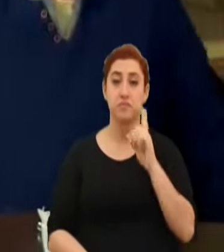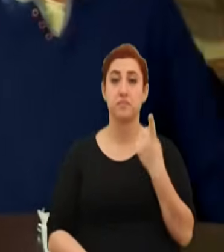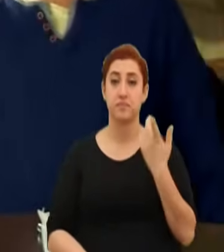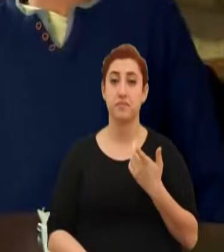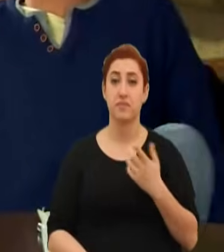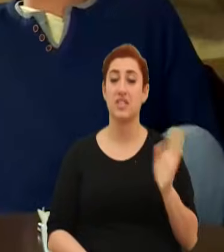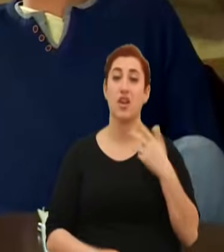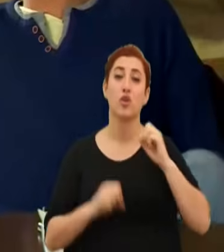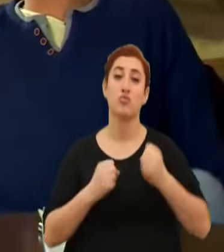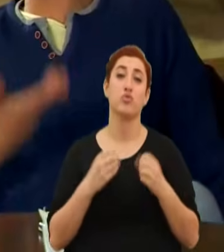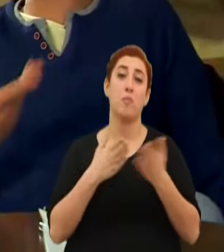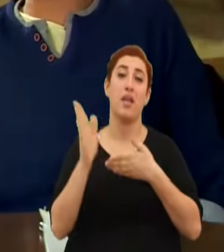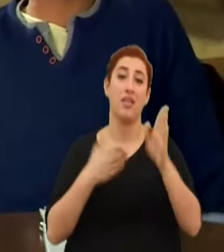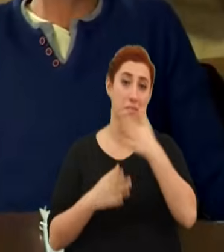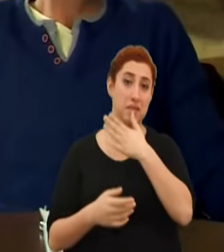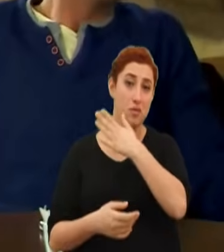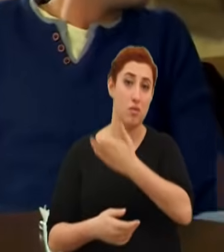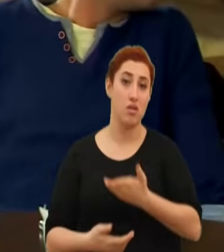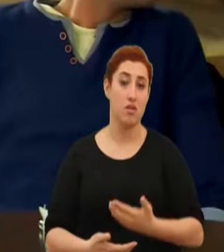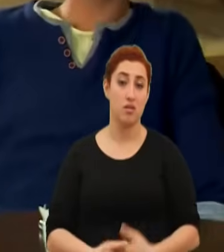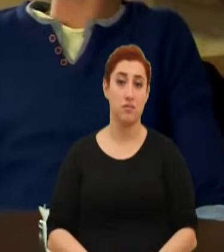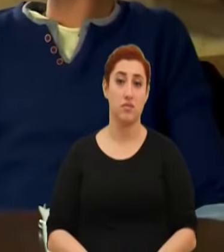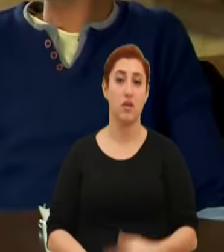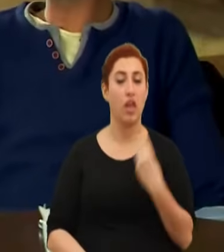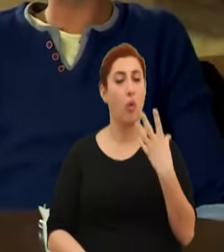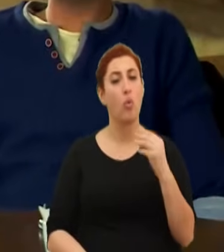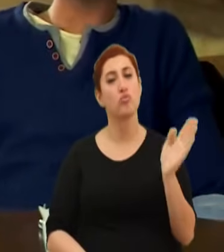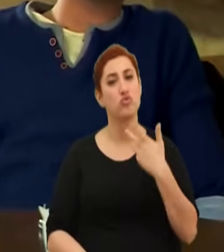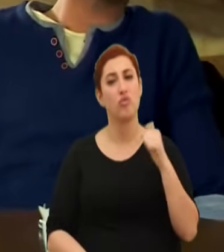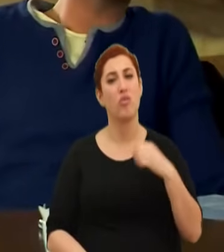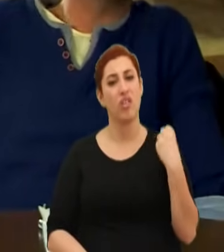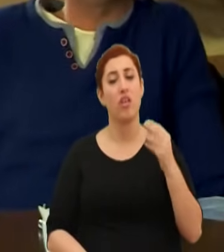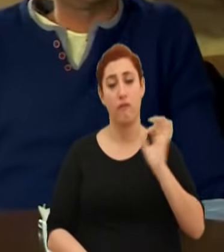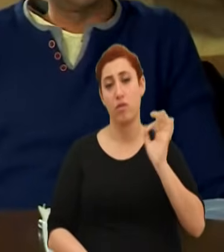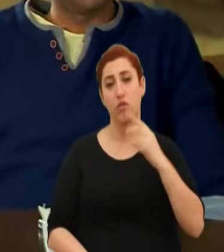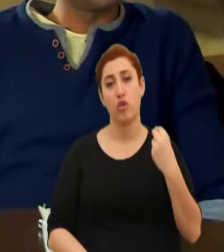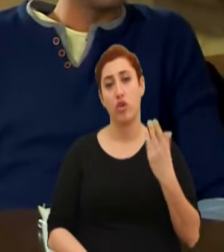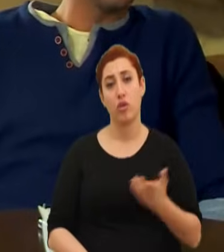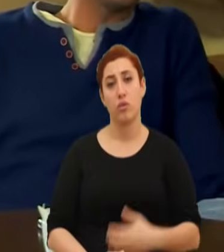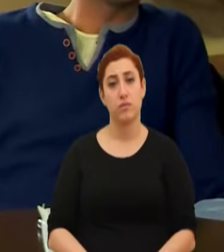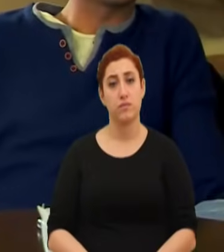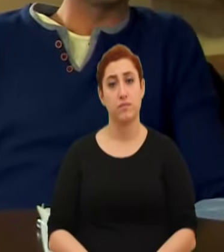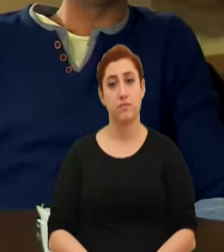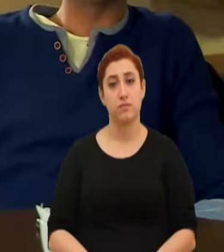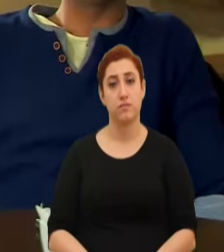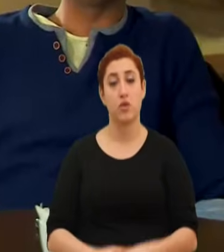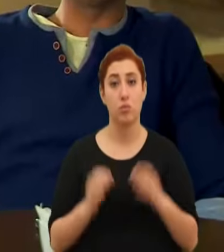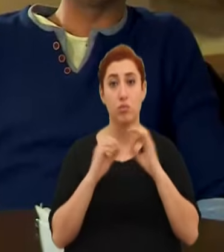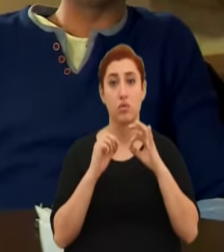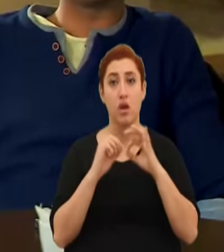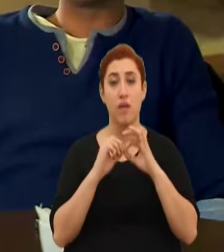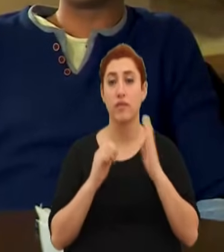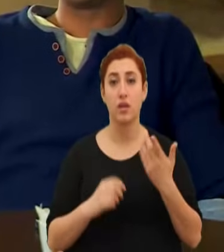ya. Sanki buz pateni kaymayı biliyorlar ya. Yani. İyi oldu, boş ver böyle. Vallahi tabii iyi canım, iyi oldu ya. Bir şey.